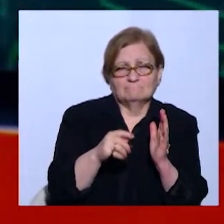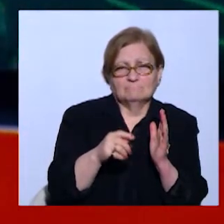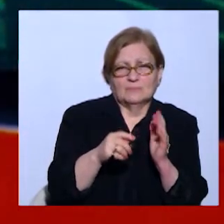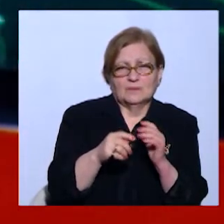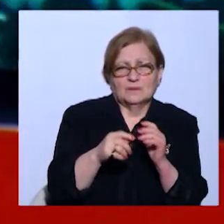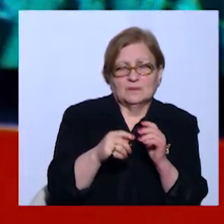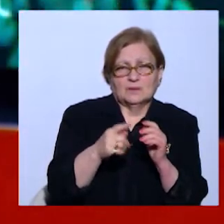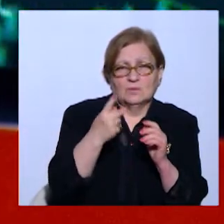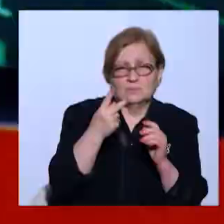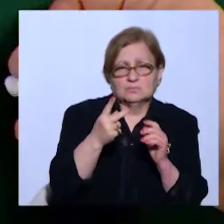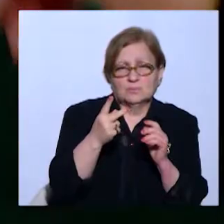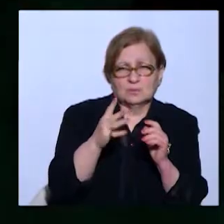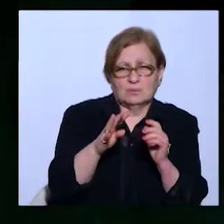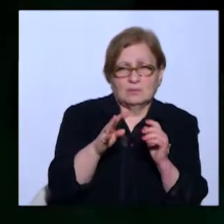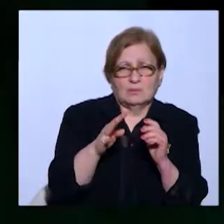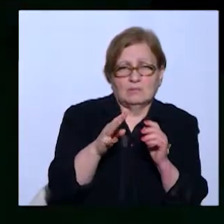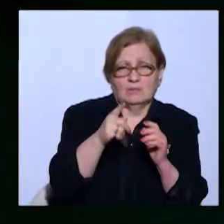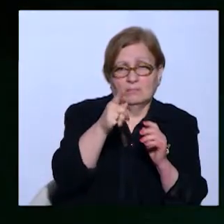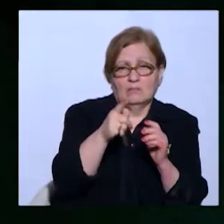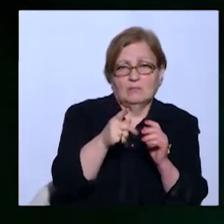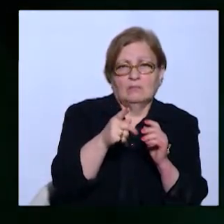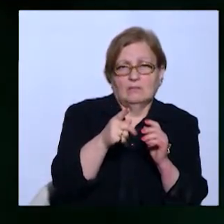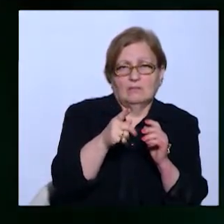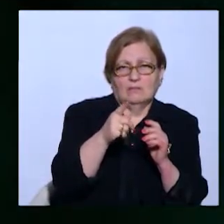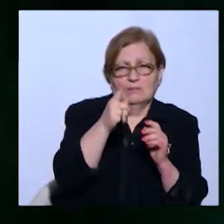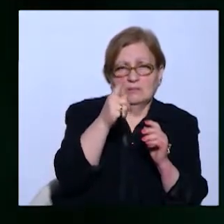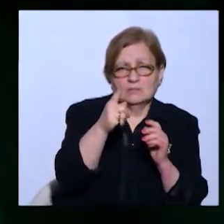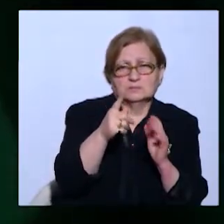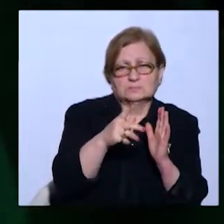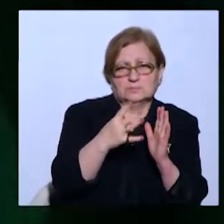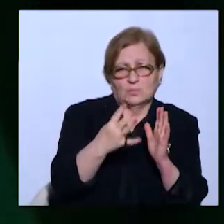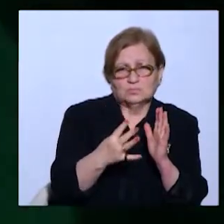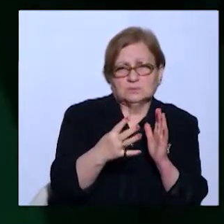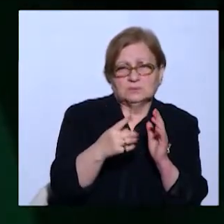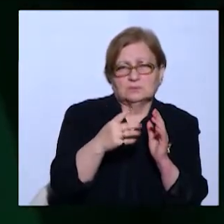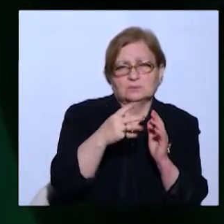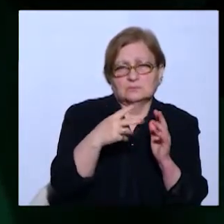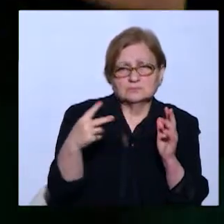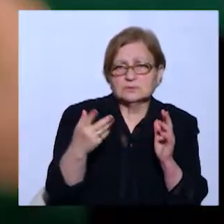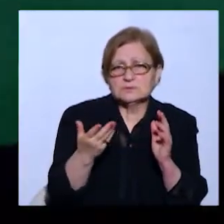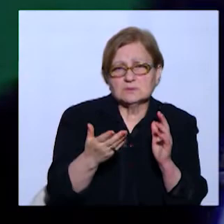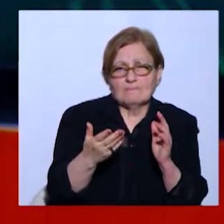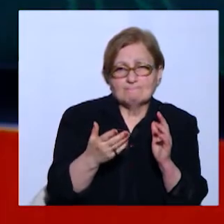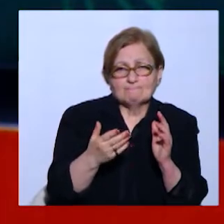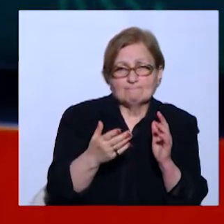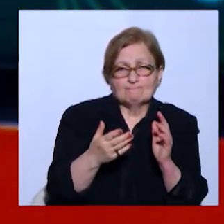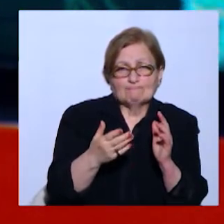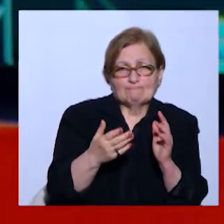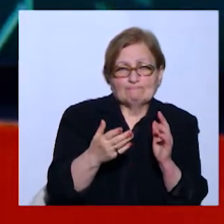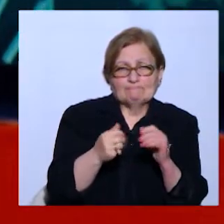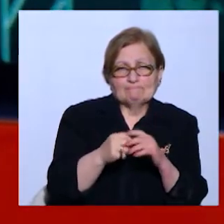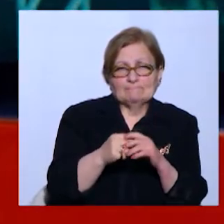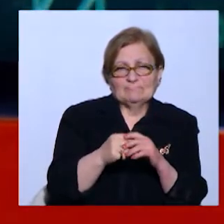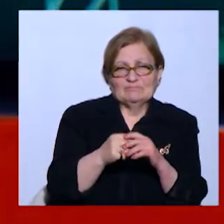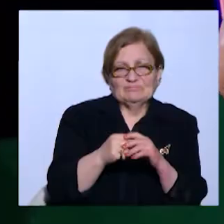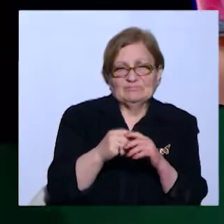ლაბარაკობ. 6-ჯერ 4 24. ა აკაც ხოლმე გამრავლებინ 1 4. ეს არის. მოდი აგერ დავწეროთ.